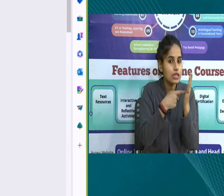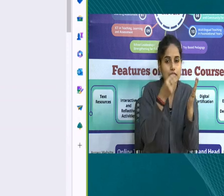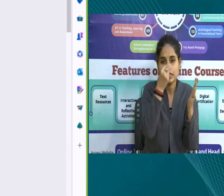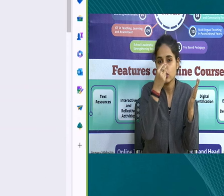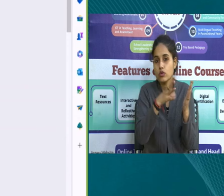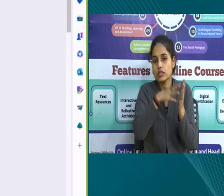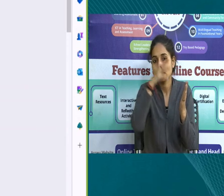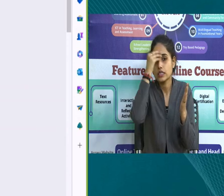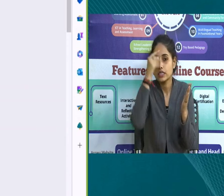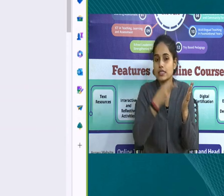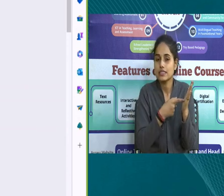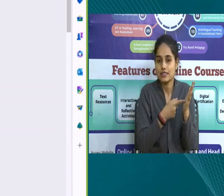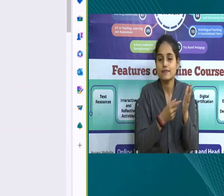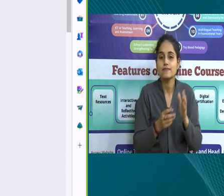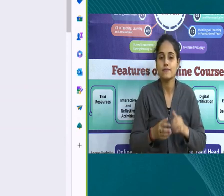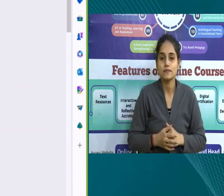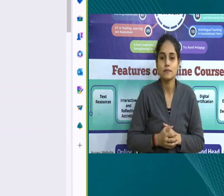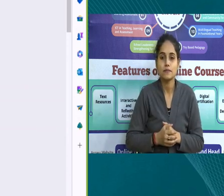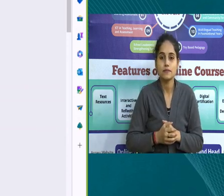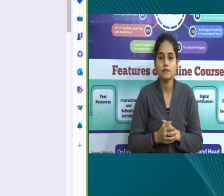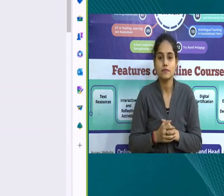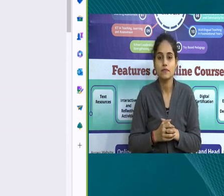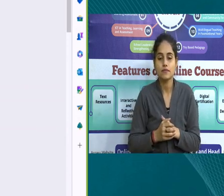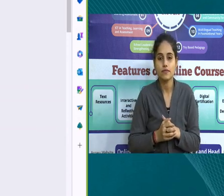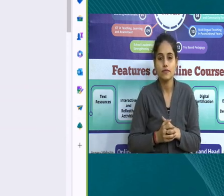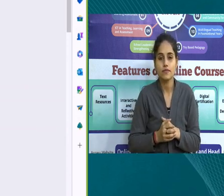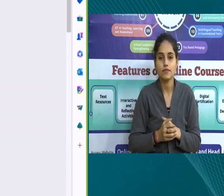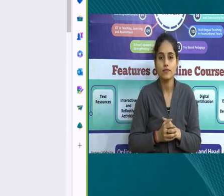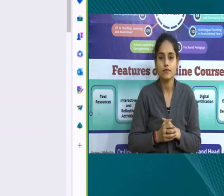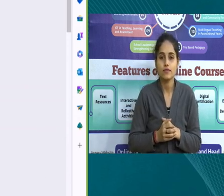उनके लिए हम कंटेंट को मॉडिफाई कर सकते हैं, ठीक है,